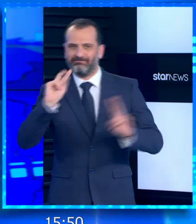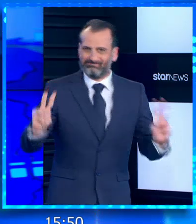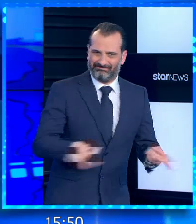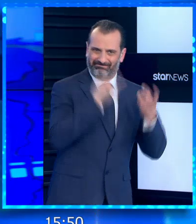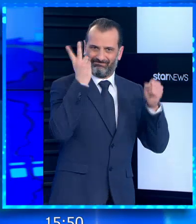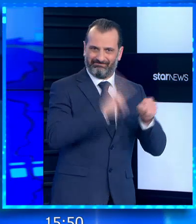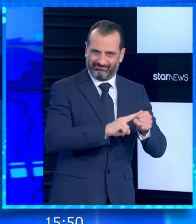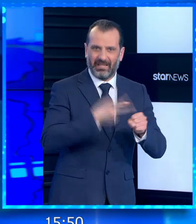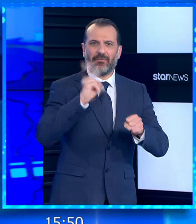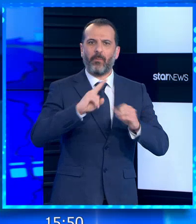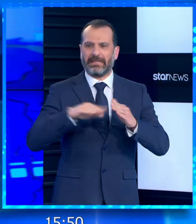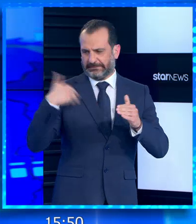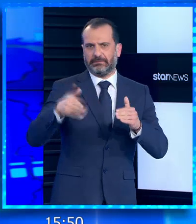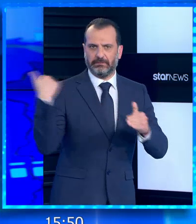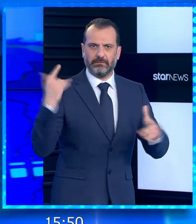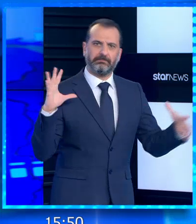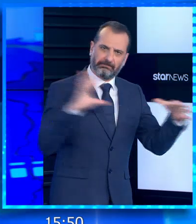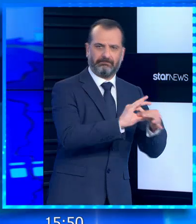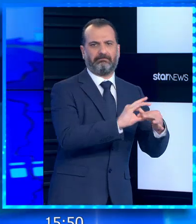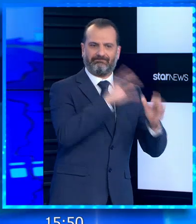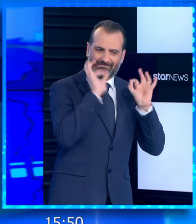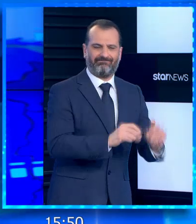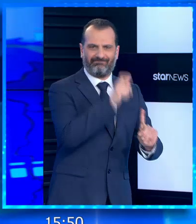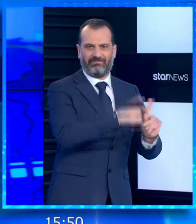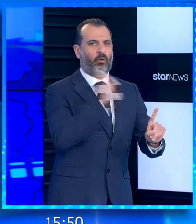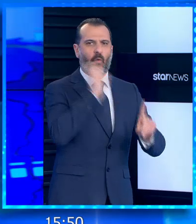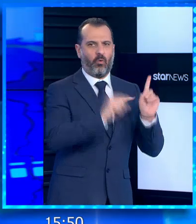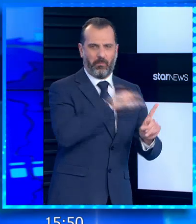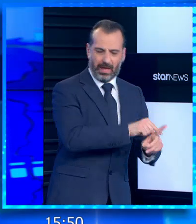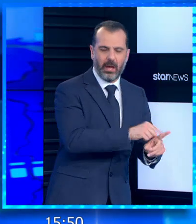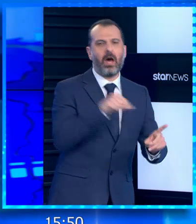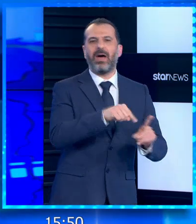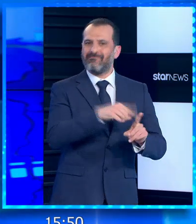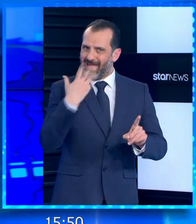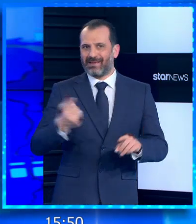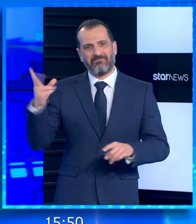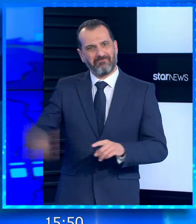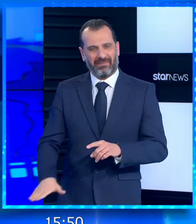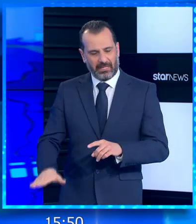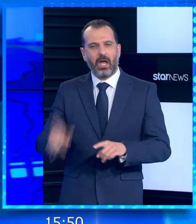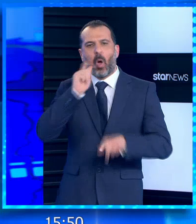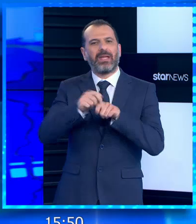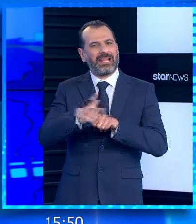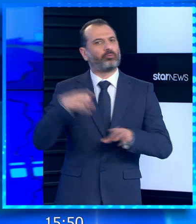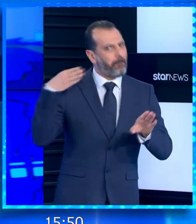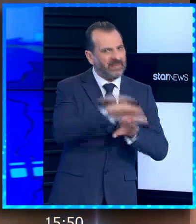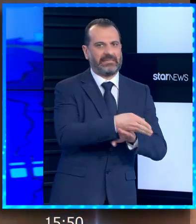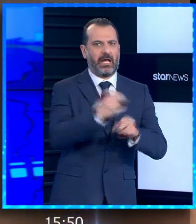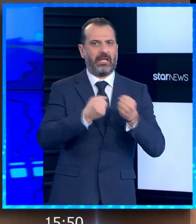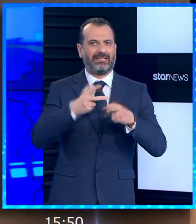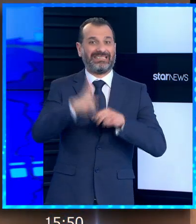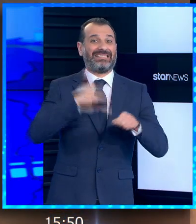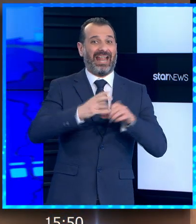Η Αθηνά, η οποία ήταν μητέρα ενός αγοριού μόλις 2 ετών, βρισκόταν στο μοιραίο δρομολόγιο μαζί με τον σύζυγό της, τον Νίκο, ο οποίος